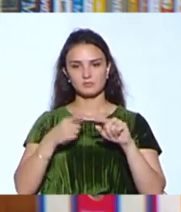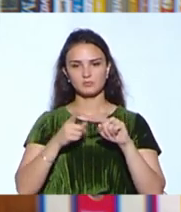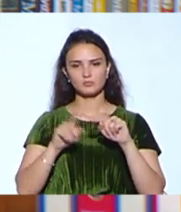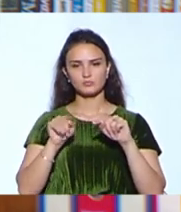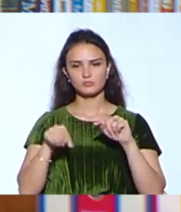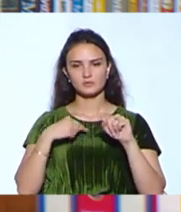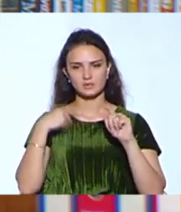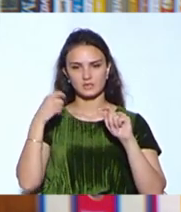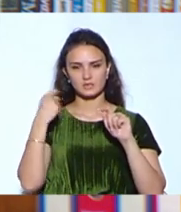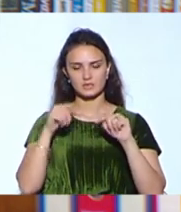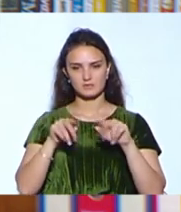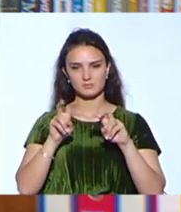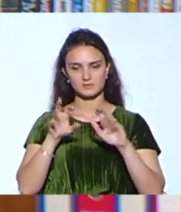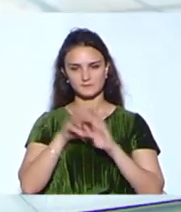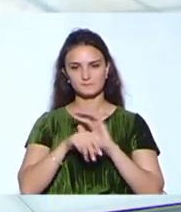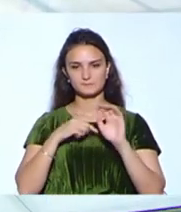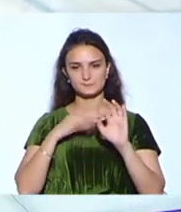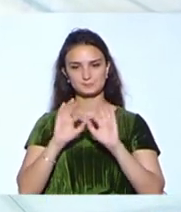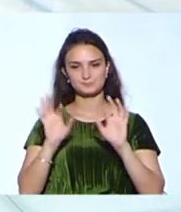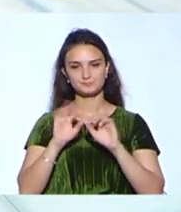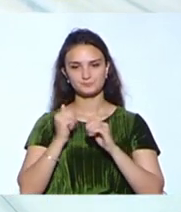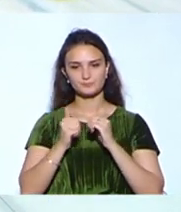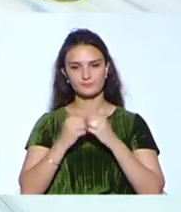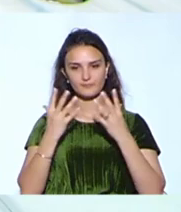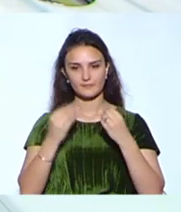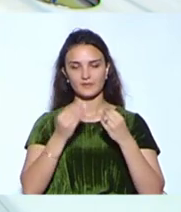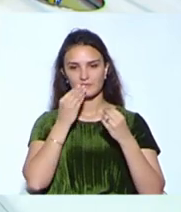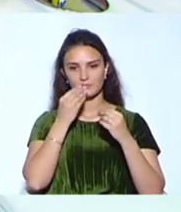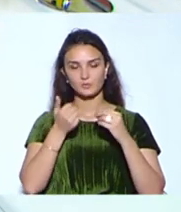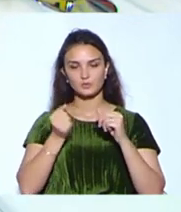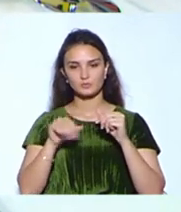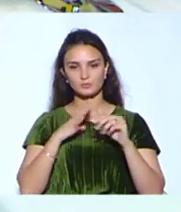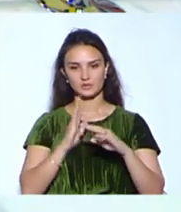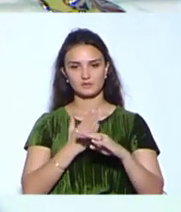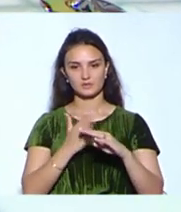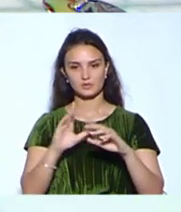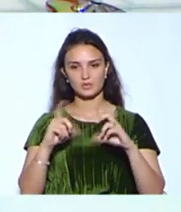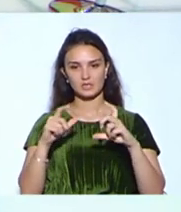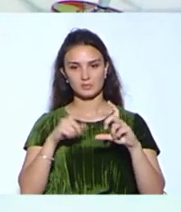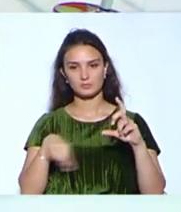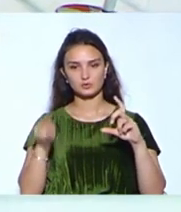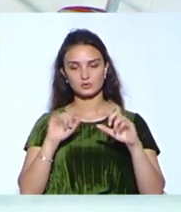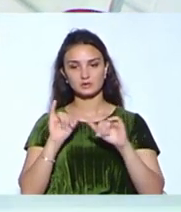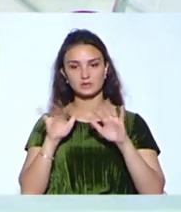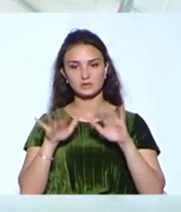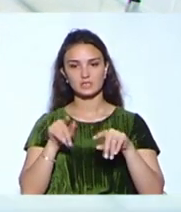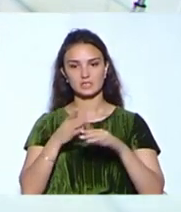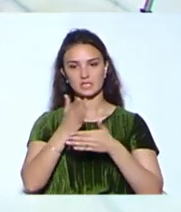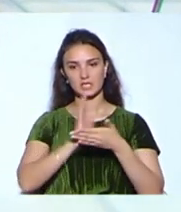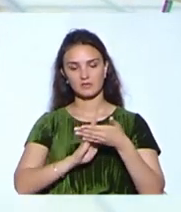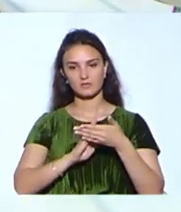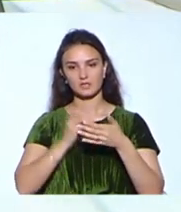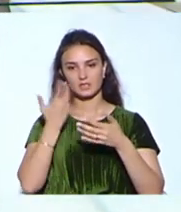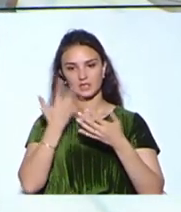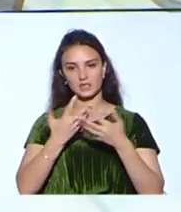ჩვენი გადაცემის ფარგლებში ჩვენ გიყვებით ხოლმე ყოველდღიური რაციონი, როგორ შეიძლება გადავანაწილოთ თეფშის პრინციპით, სადაც ნახევარი ხილი